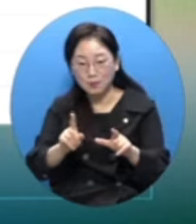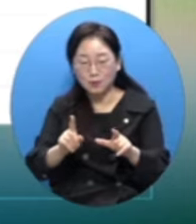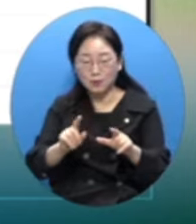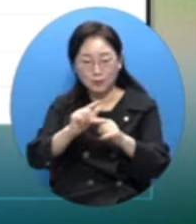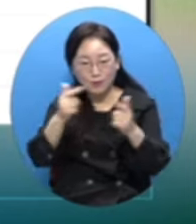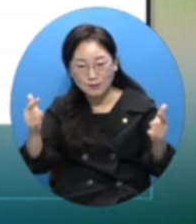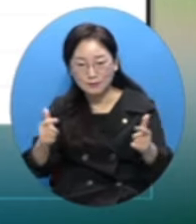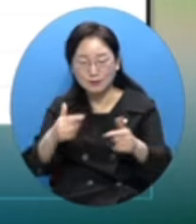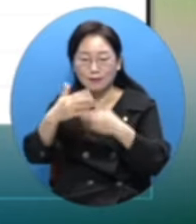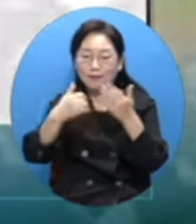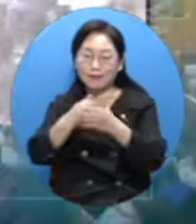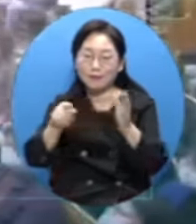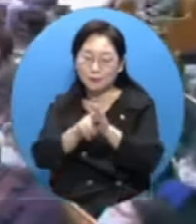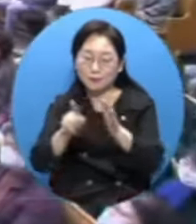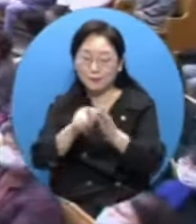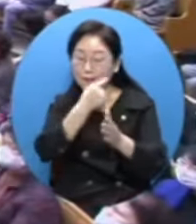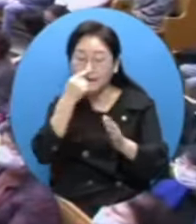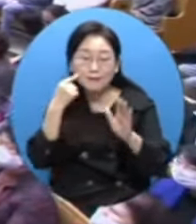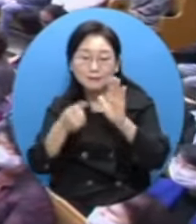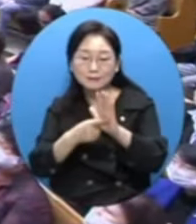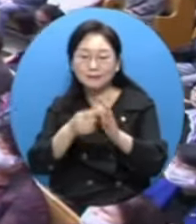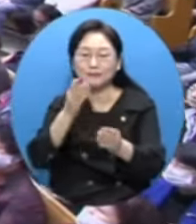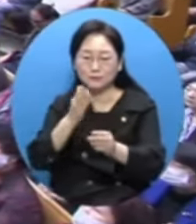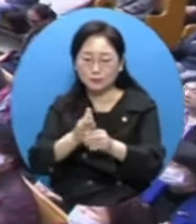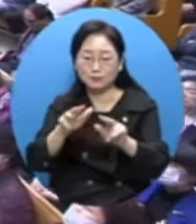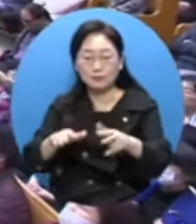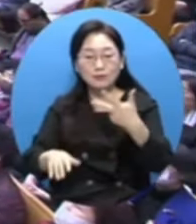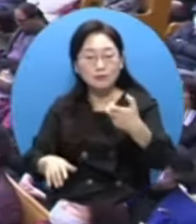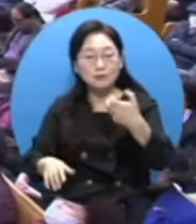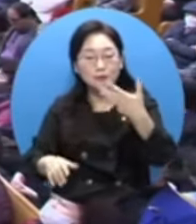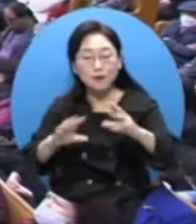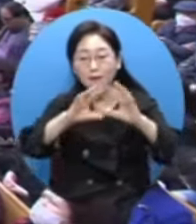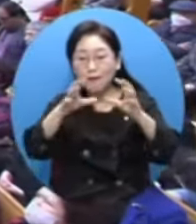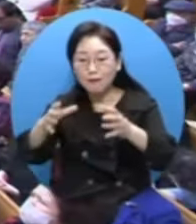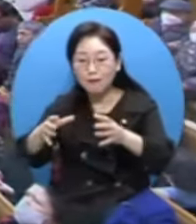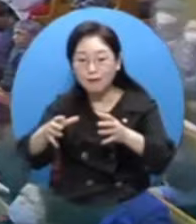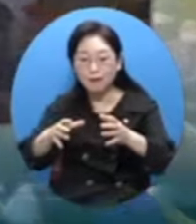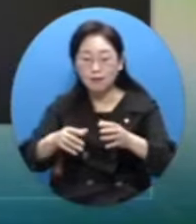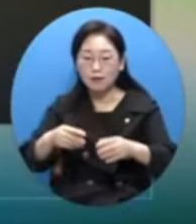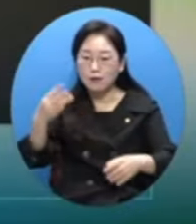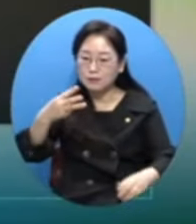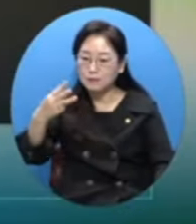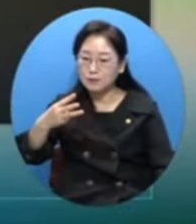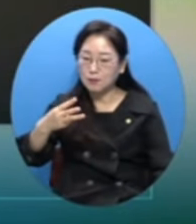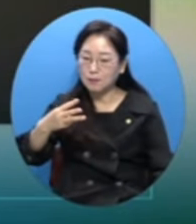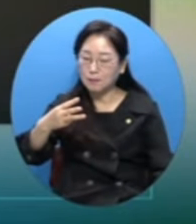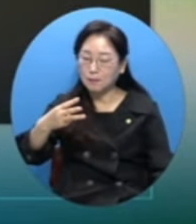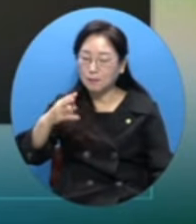전하고 있습니다. 지금까지 78개국에서 3,500번 이상 말씀을 전했고요.